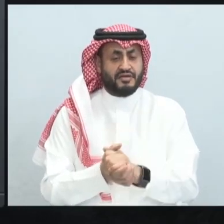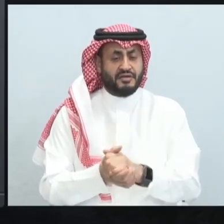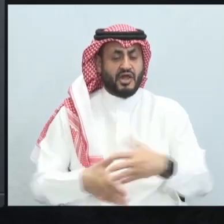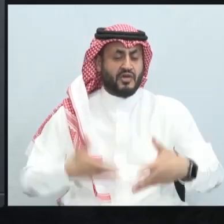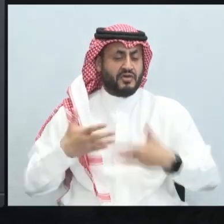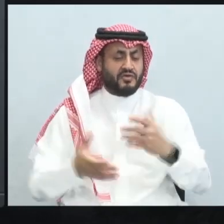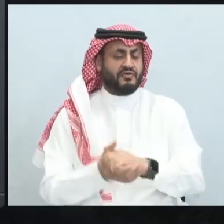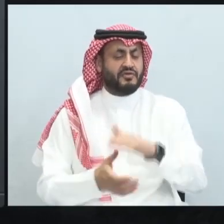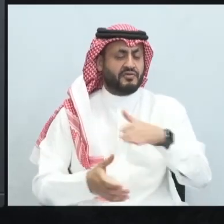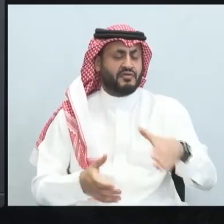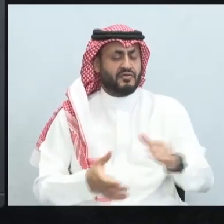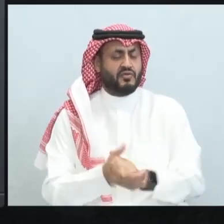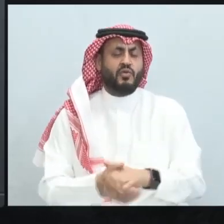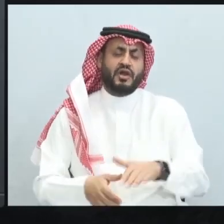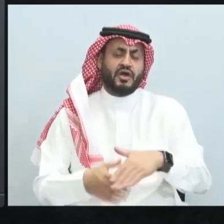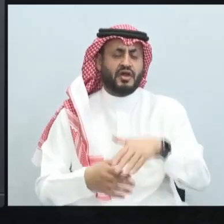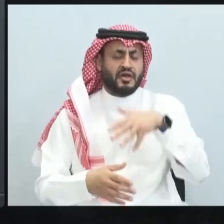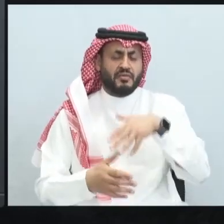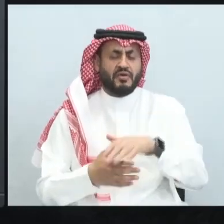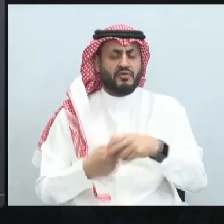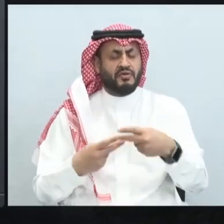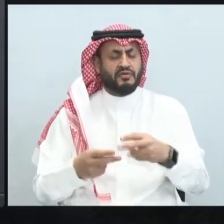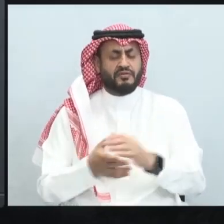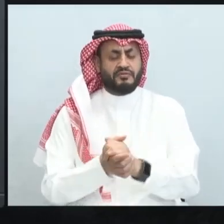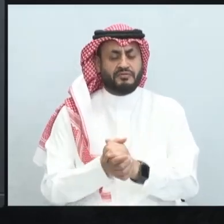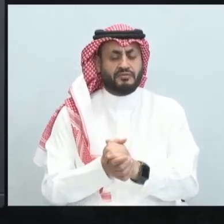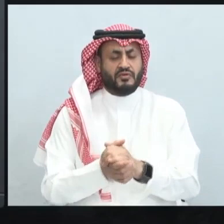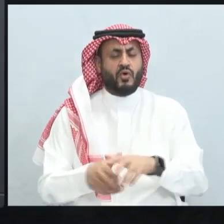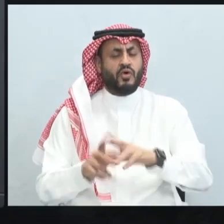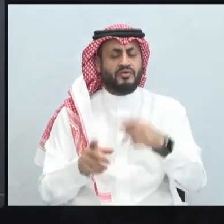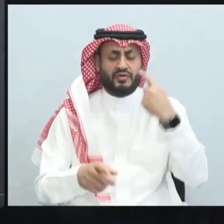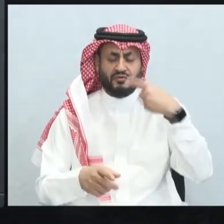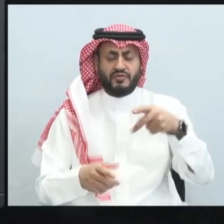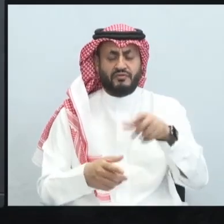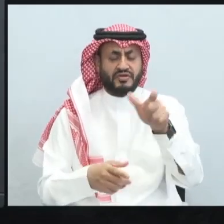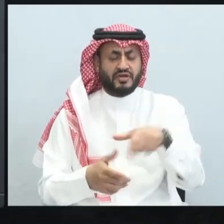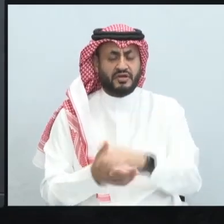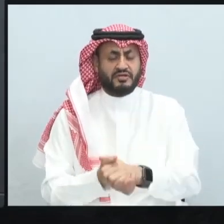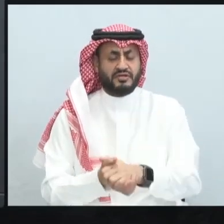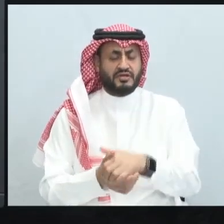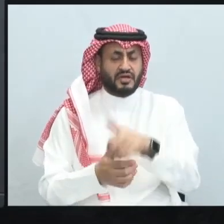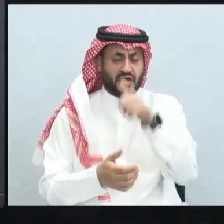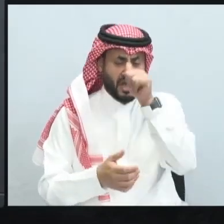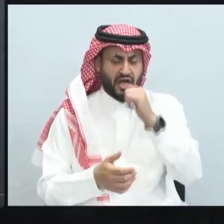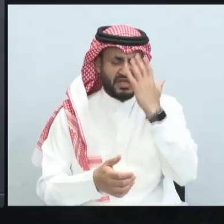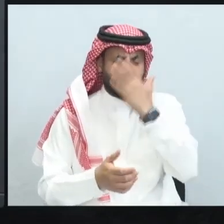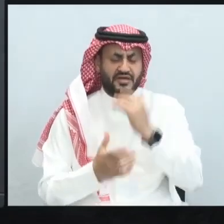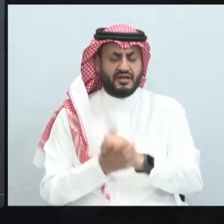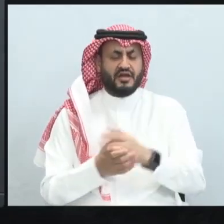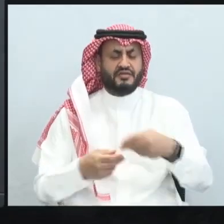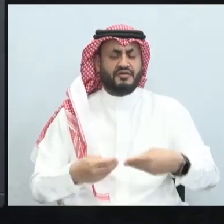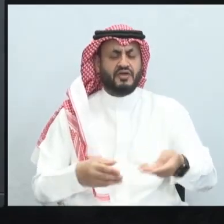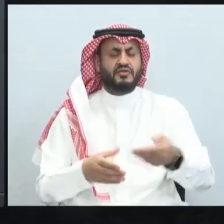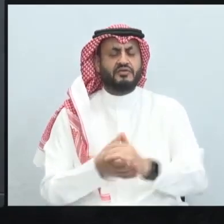وليس هذا محصورا على الصغار حتى ان رايت شخصا حزينا تحاول ان تدخل السرور عليه فهذه